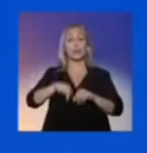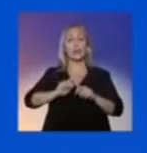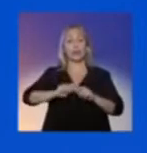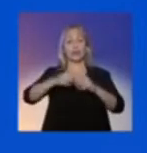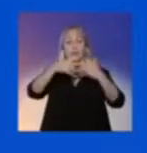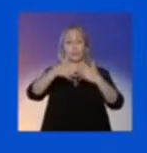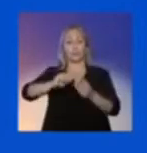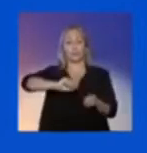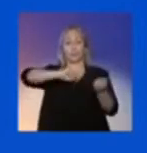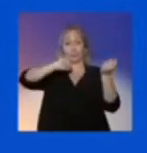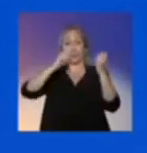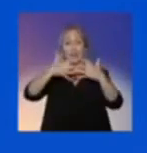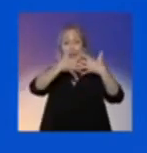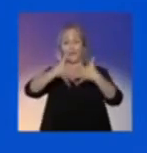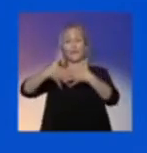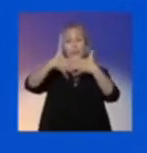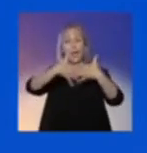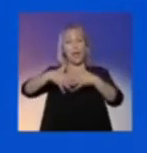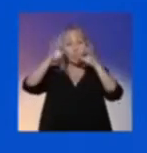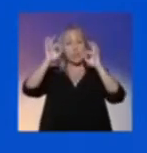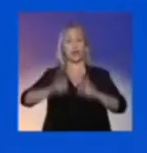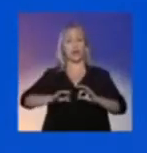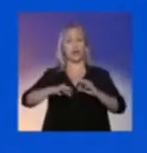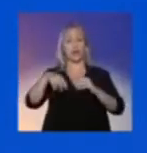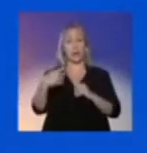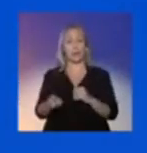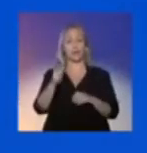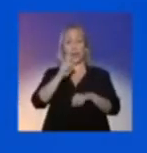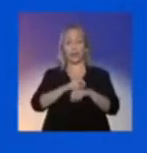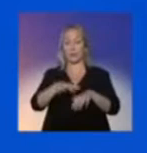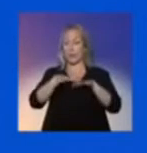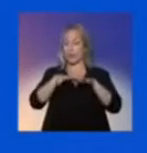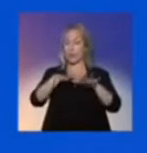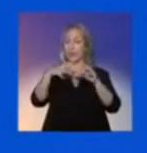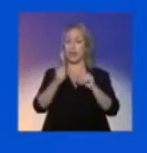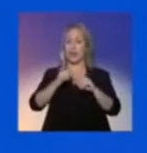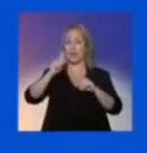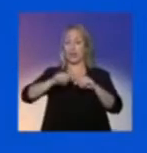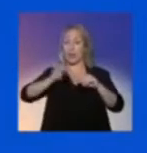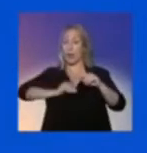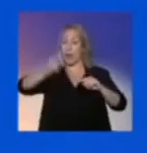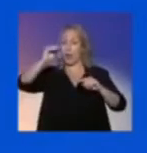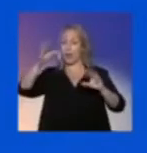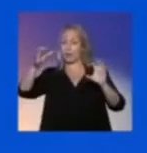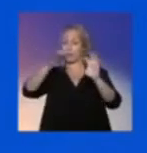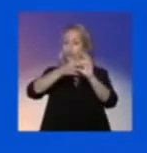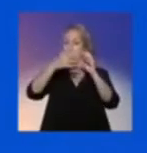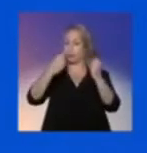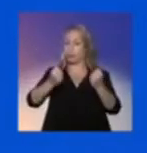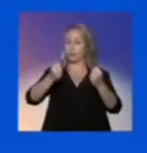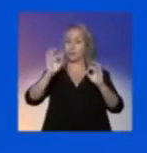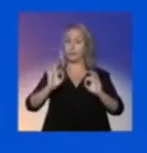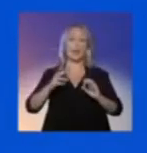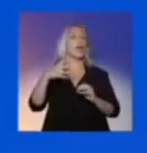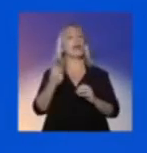μεταποίησης βιομηχανίας παραγωγής. Είναι κοντά σε δίκτυα, είναι στη Βόρεια Ελλάδα και υπάρχει